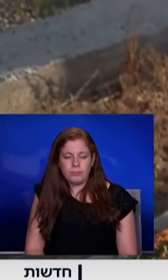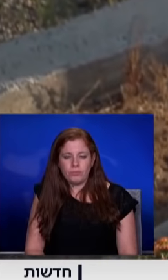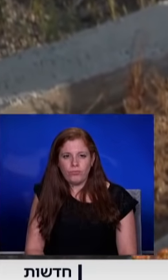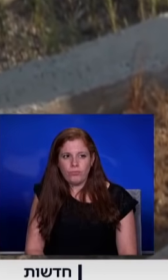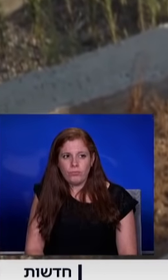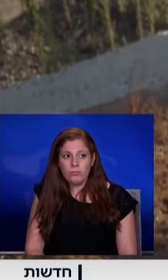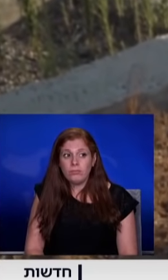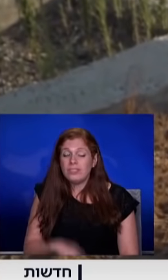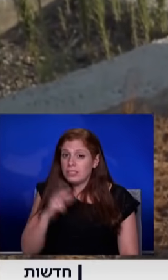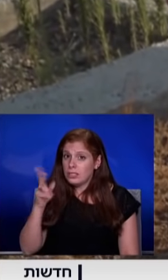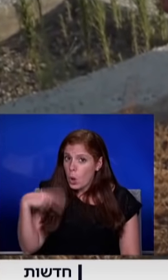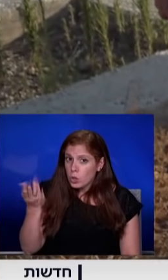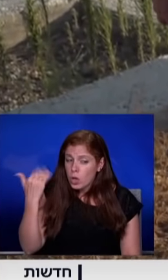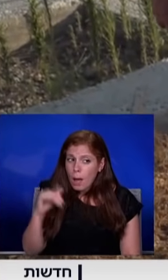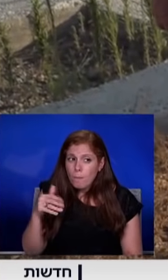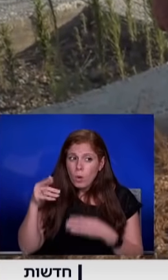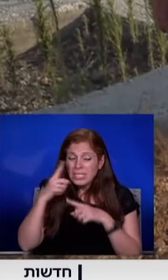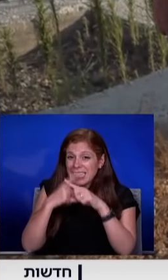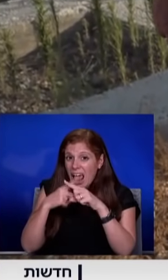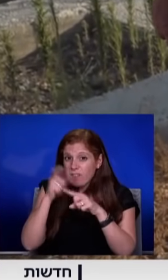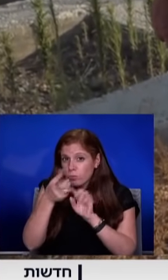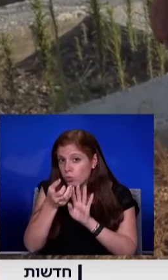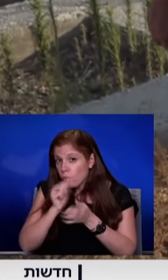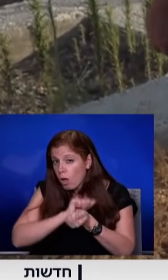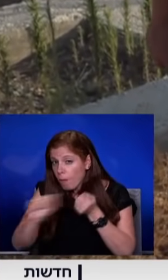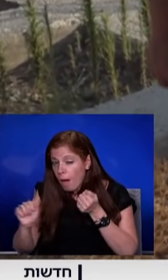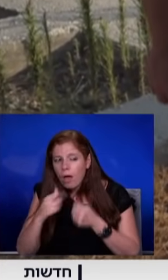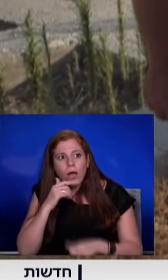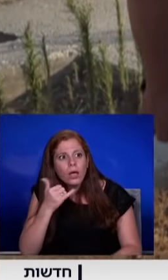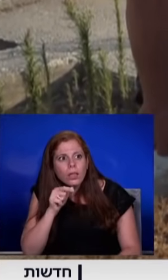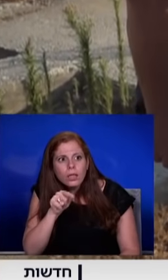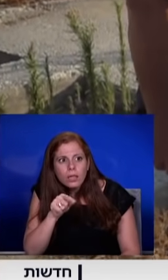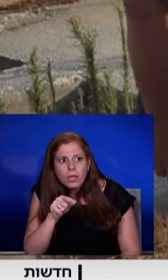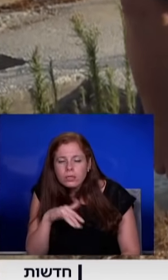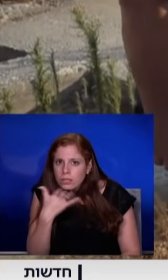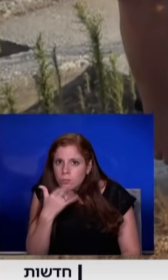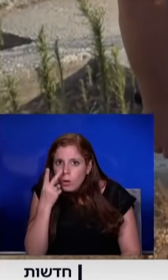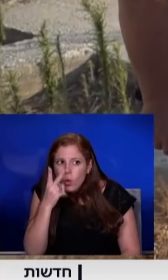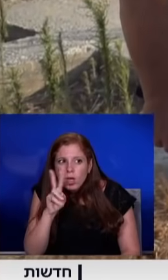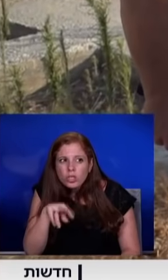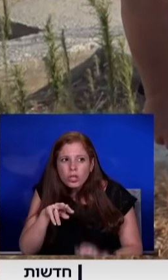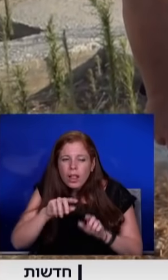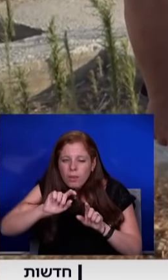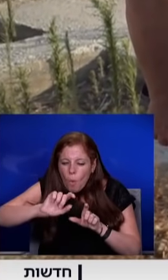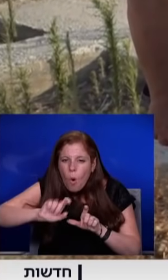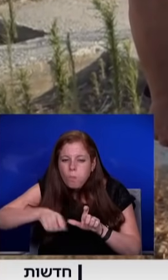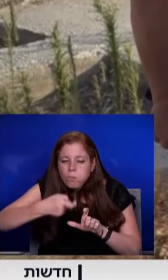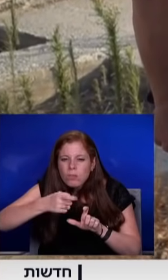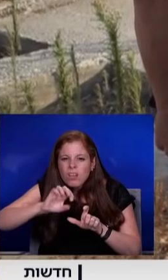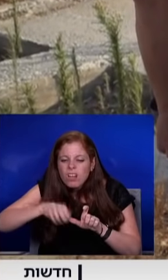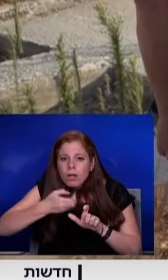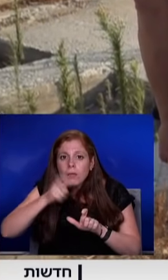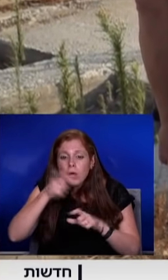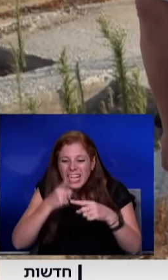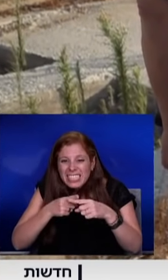יכול להיות שהיה כאן צלב שמישהו הסיר אותו? כן. הנה, זה הסיפור. אתה רואה, יש כאן גומות כאלה, מישהו הסיר את